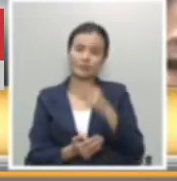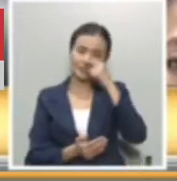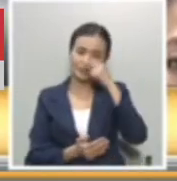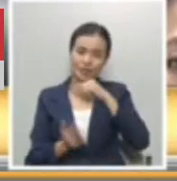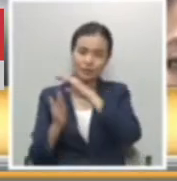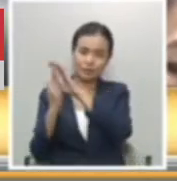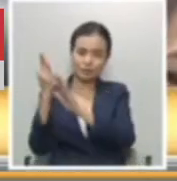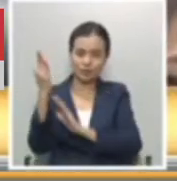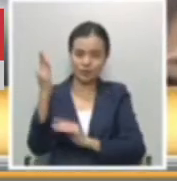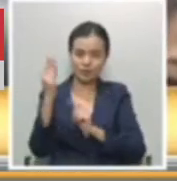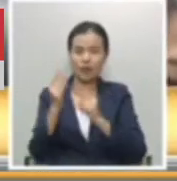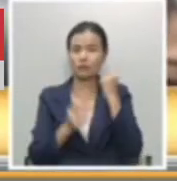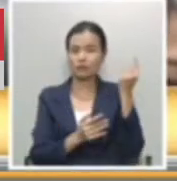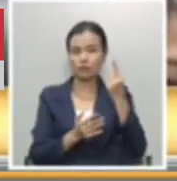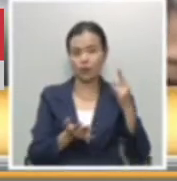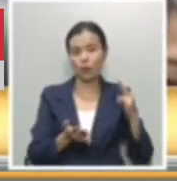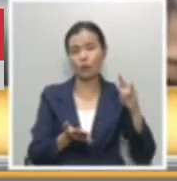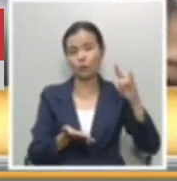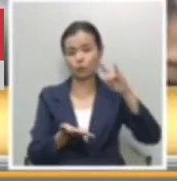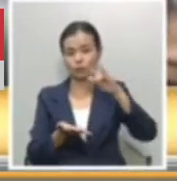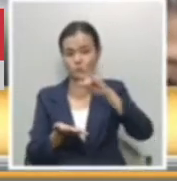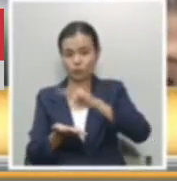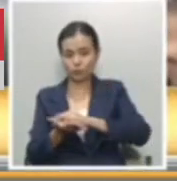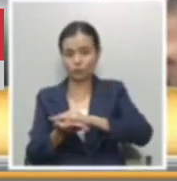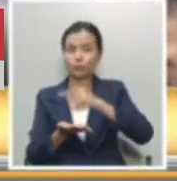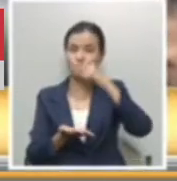ำนวนนักท่องเที่ยวเดินเข้ามานะครับ